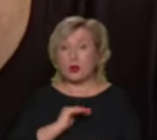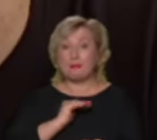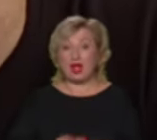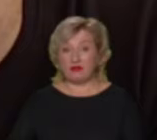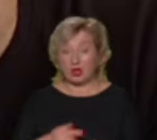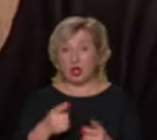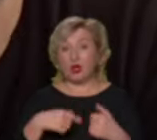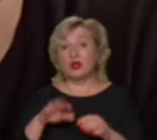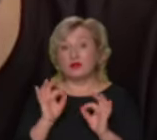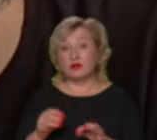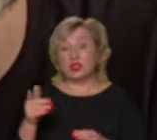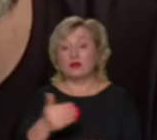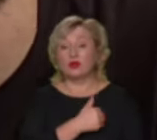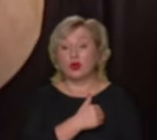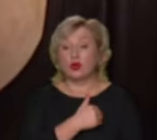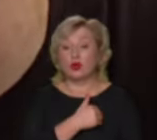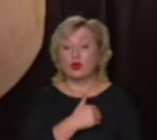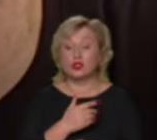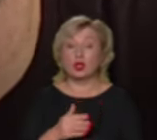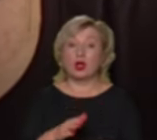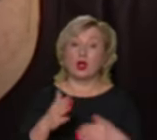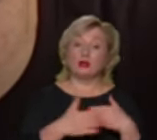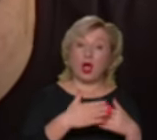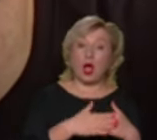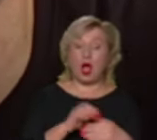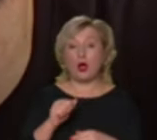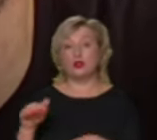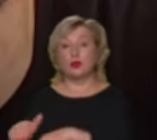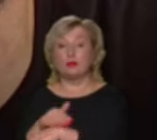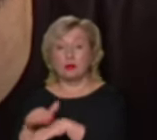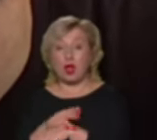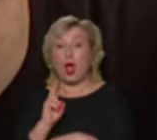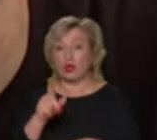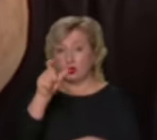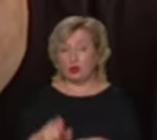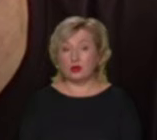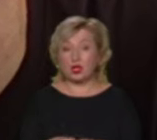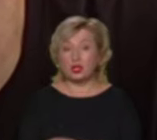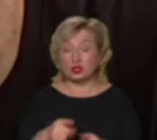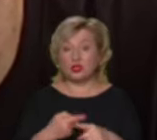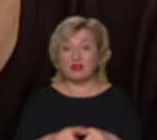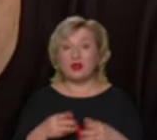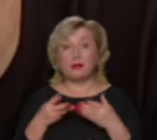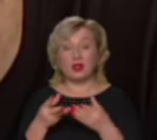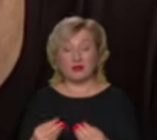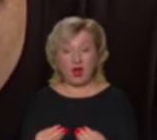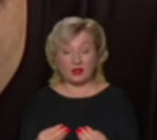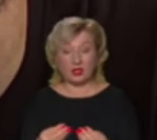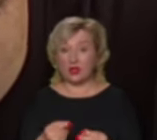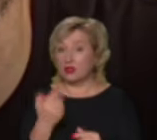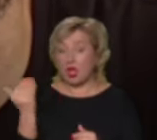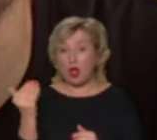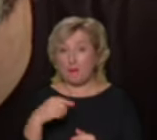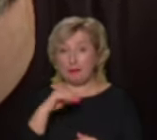то, звичайно, він хоче мілує, а хоче карає. Але, з другої сторони, хто він такий, щоб це, на це впливати? Це не його